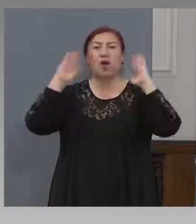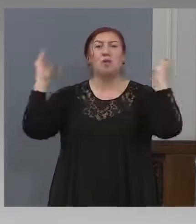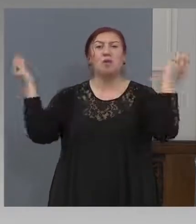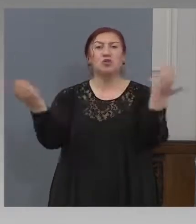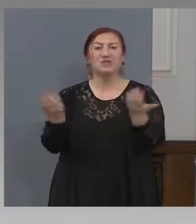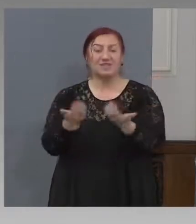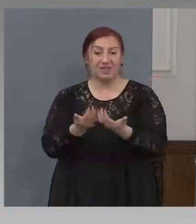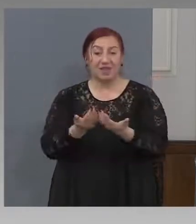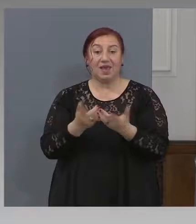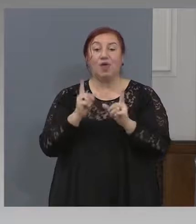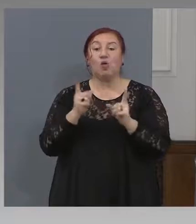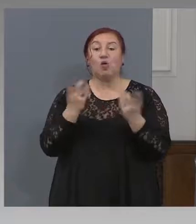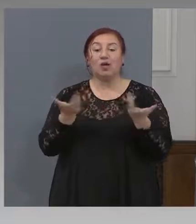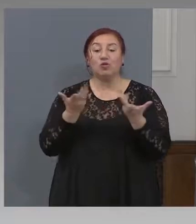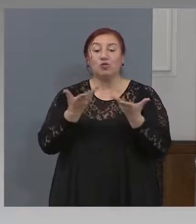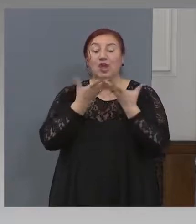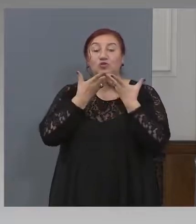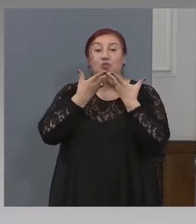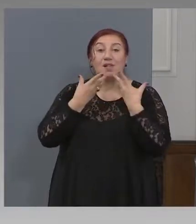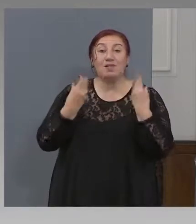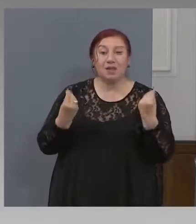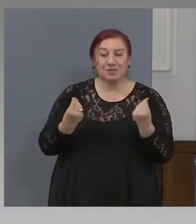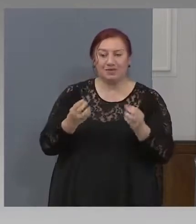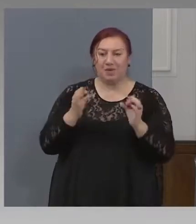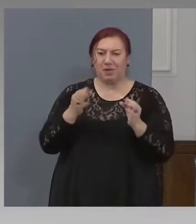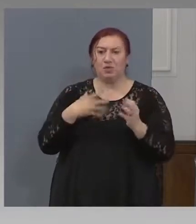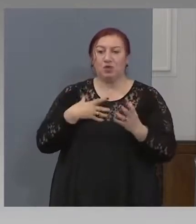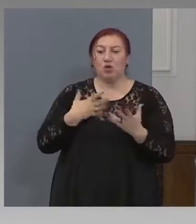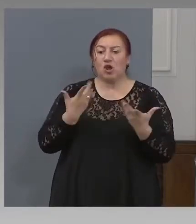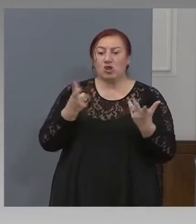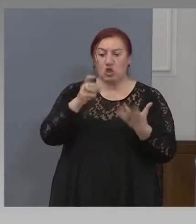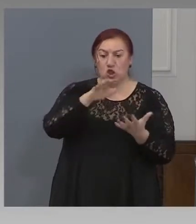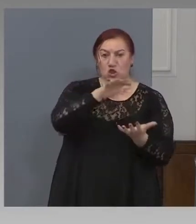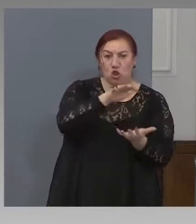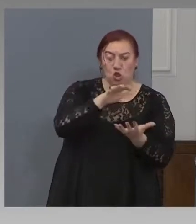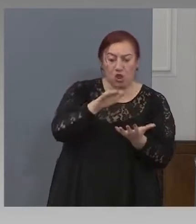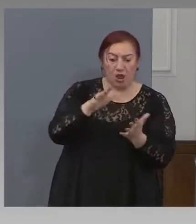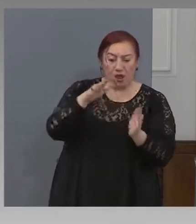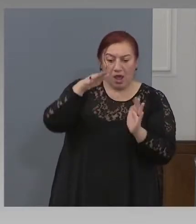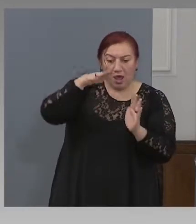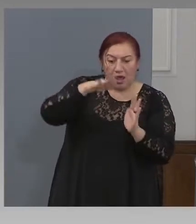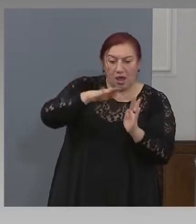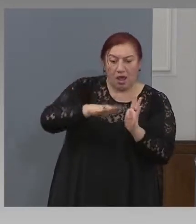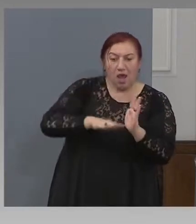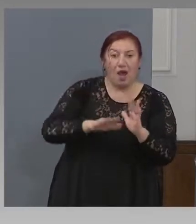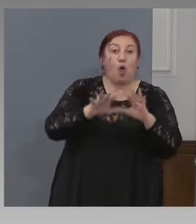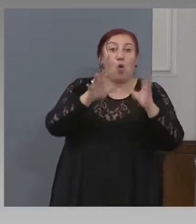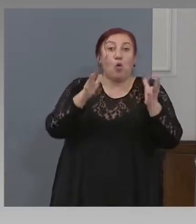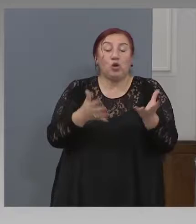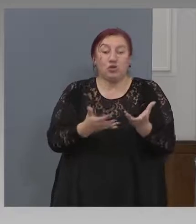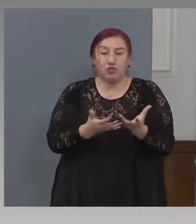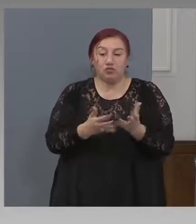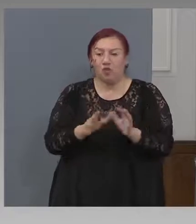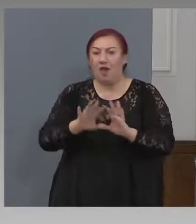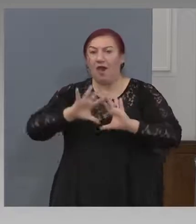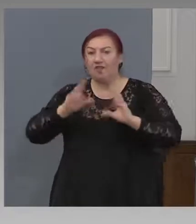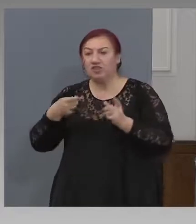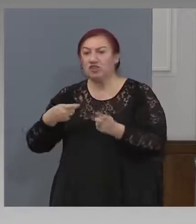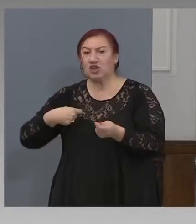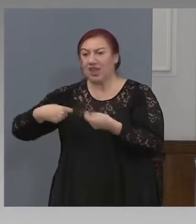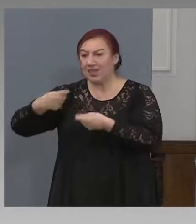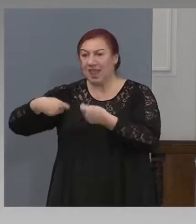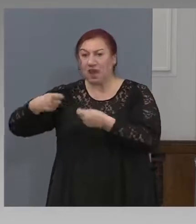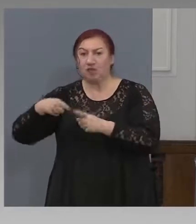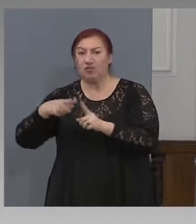Когато изчезне количеството на предлагана стока или то драстично намалее, всички търговци от